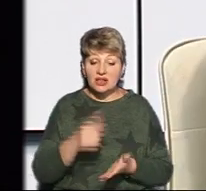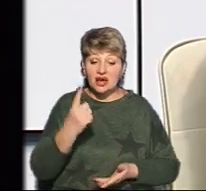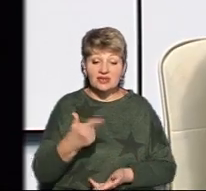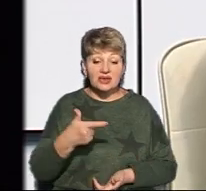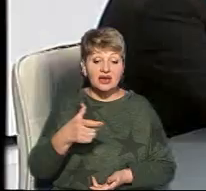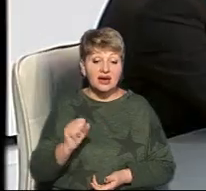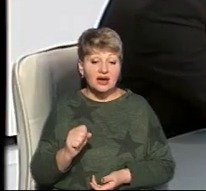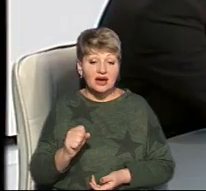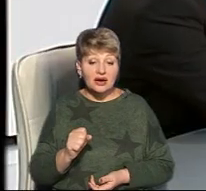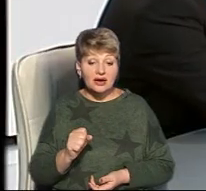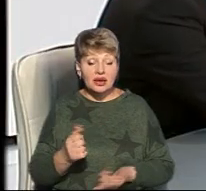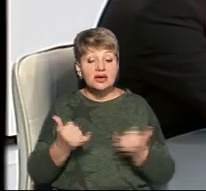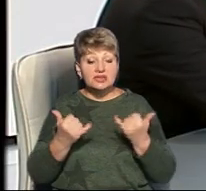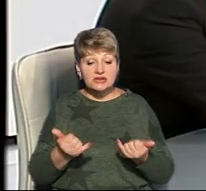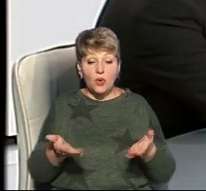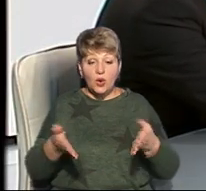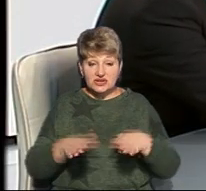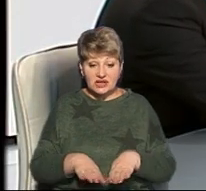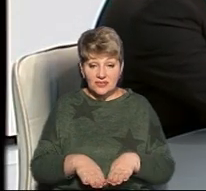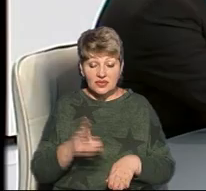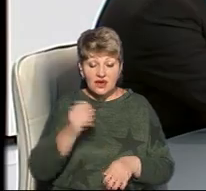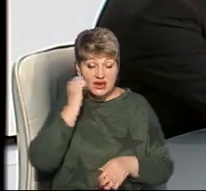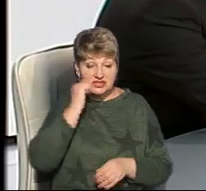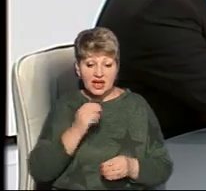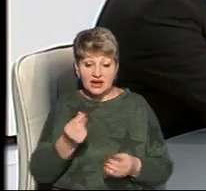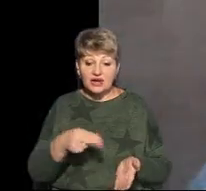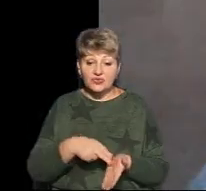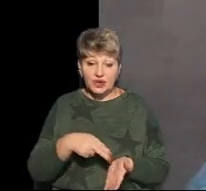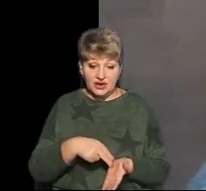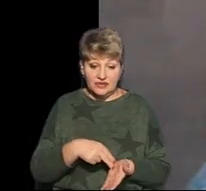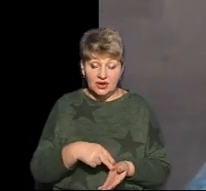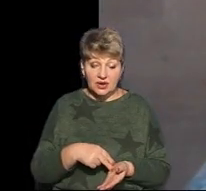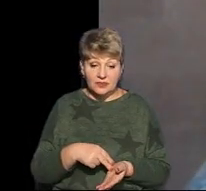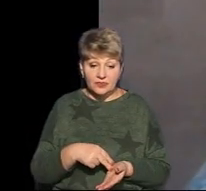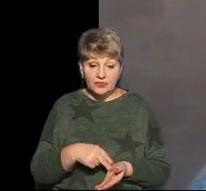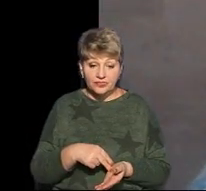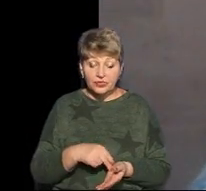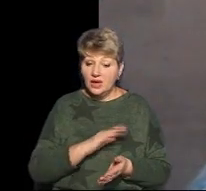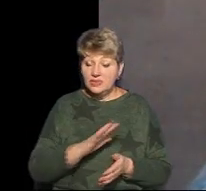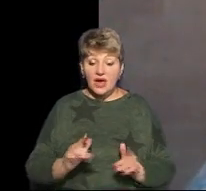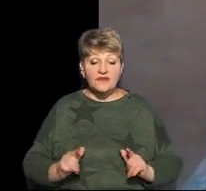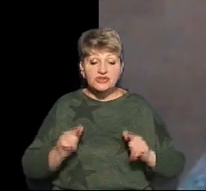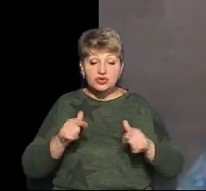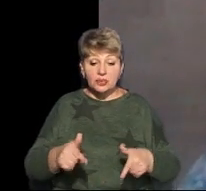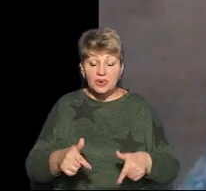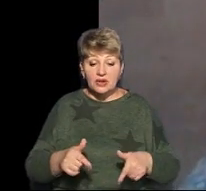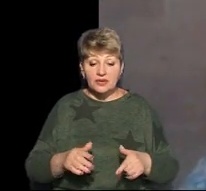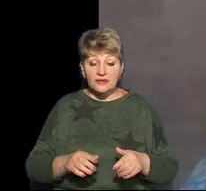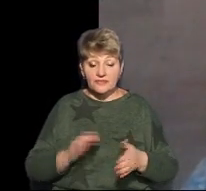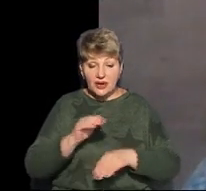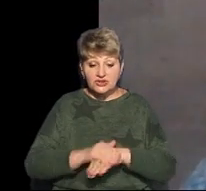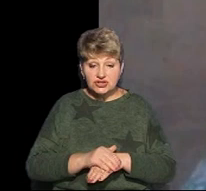на постачання, на теплопостачання? Сьогодні залишаємось на старих тарифах, тому що не вступив фактично в дію новий